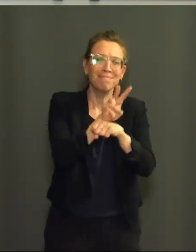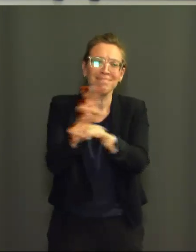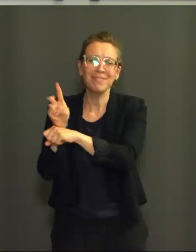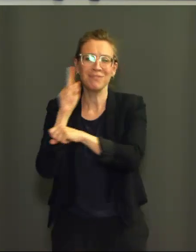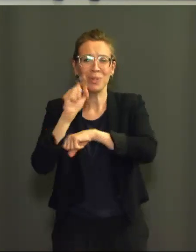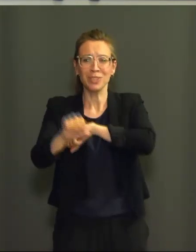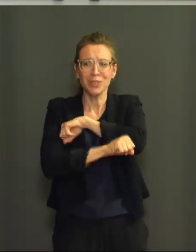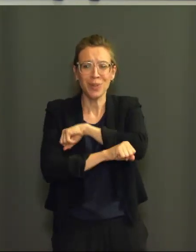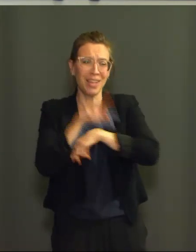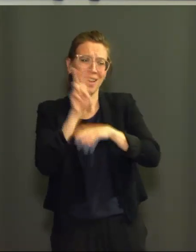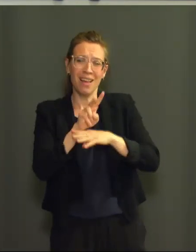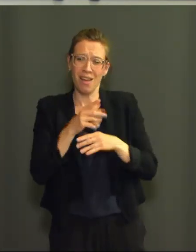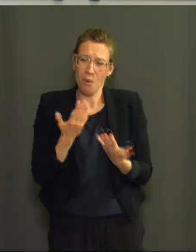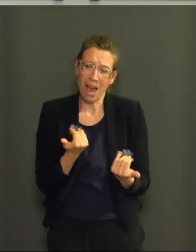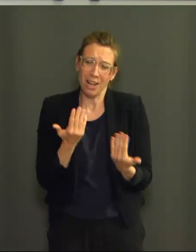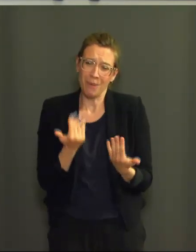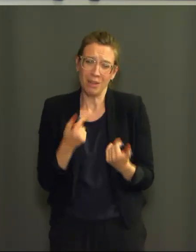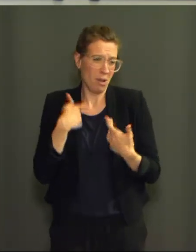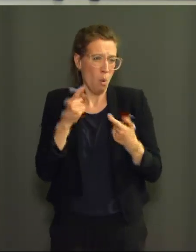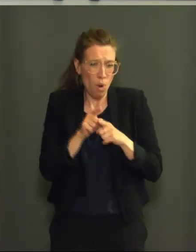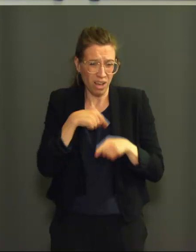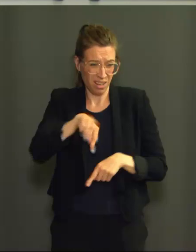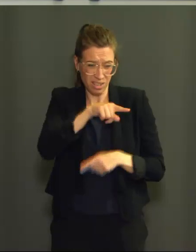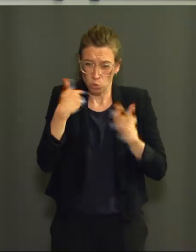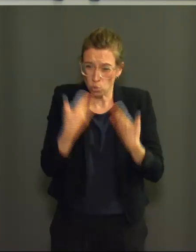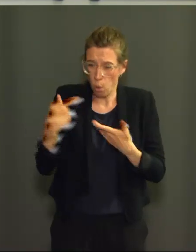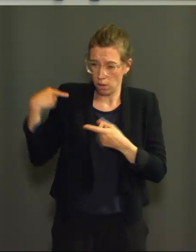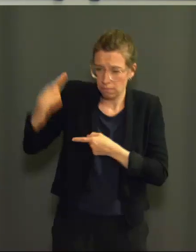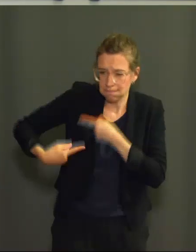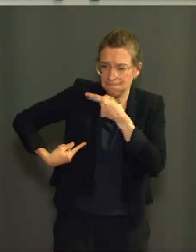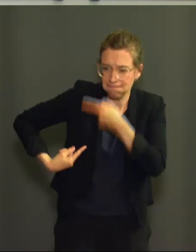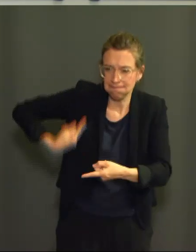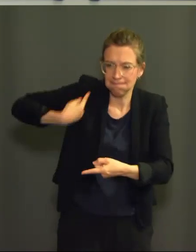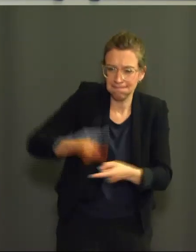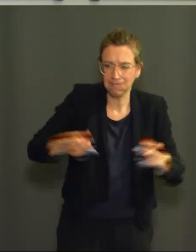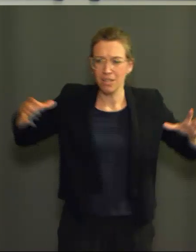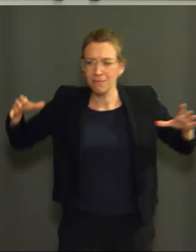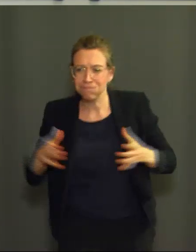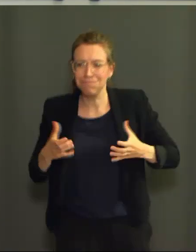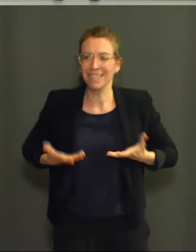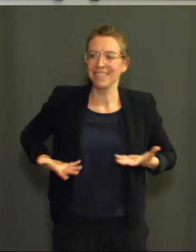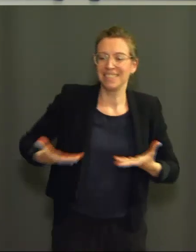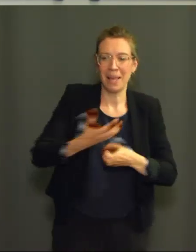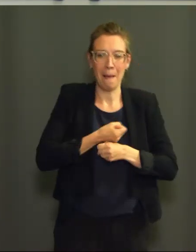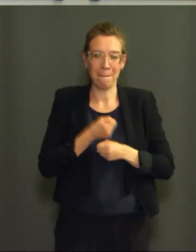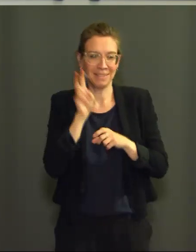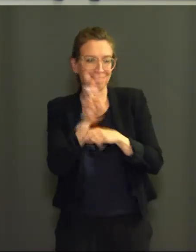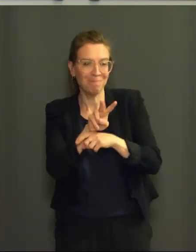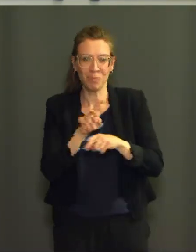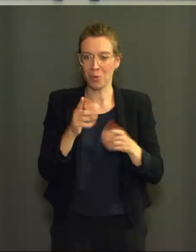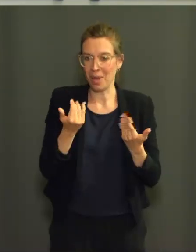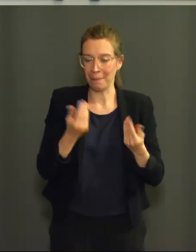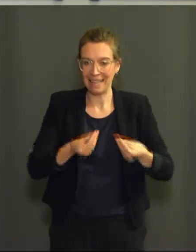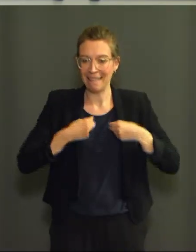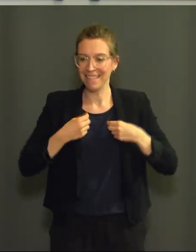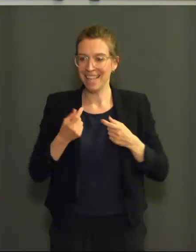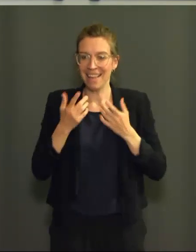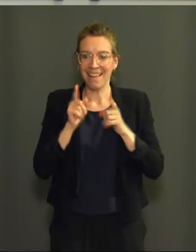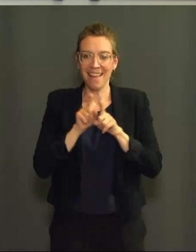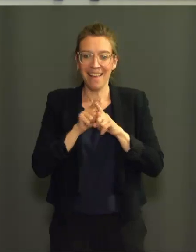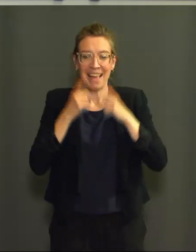bij. Sport is immers emotie en dat willen we beleven in groep en met vrienden. En gelukkig kan dit. Al moeten